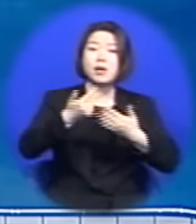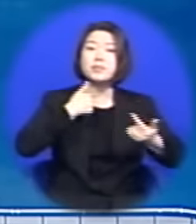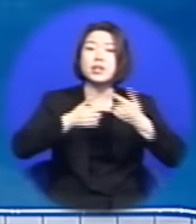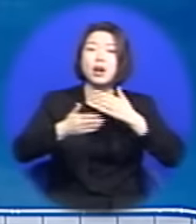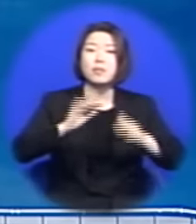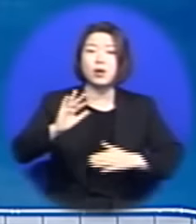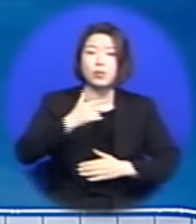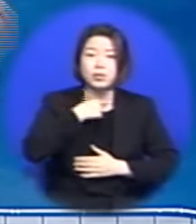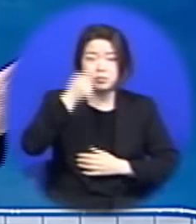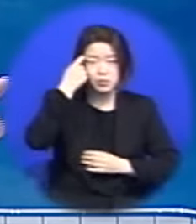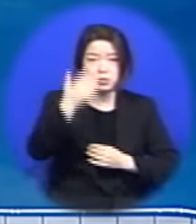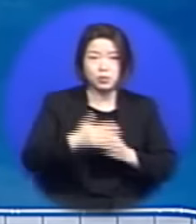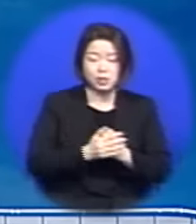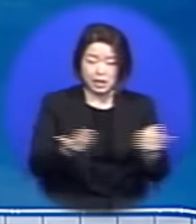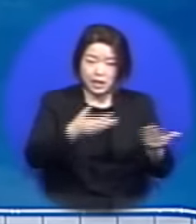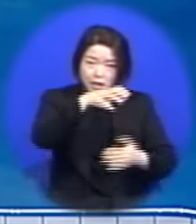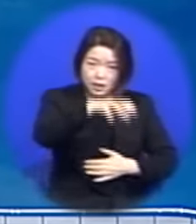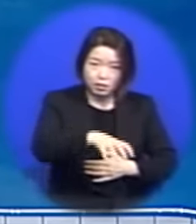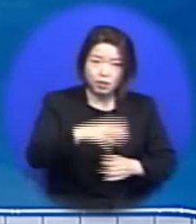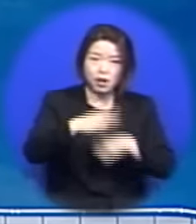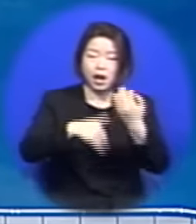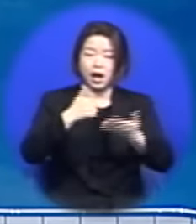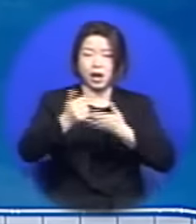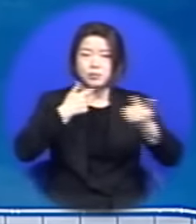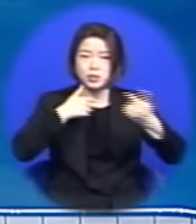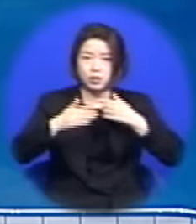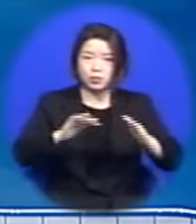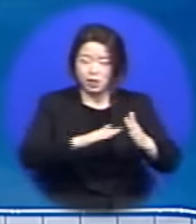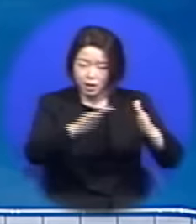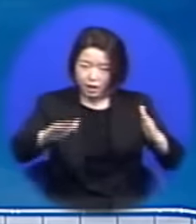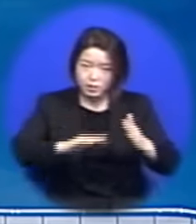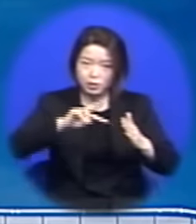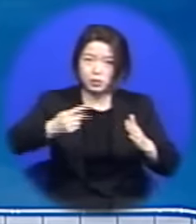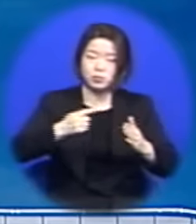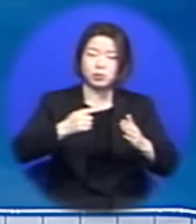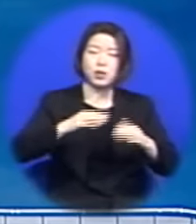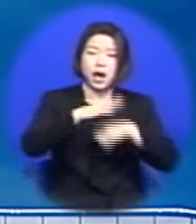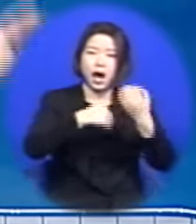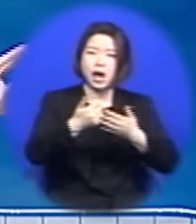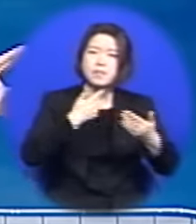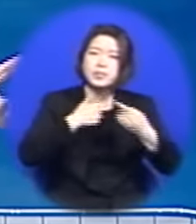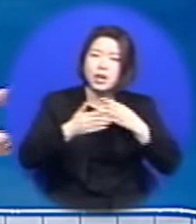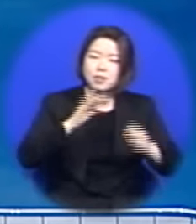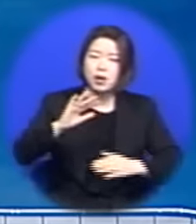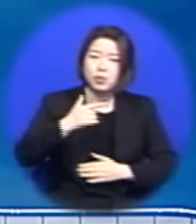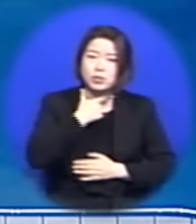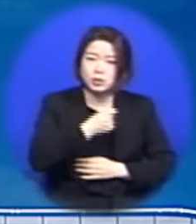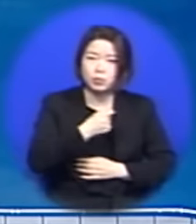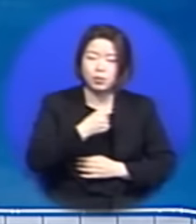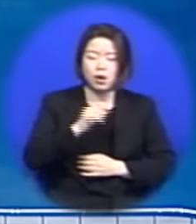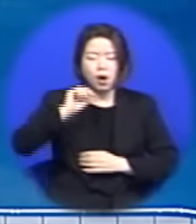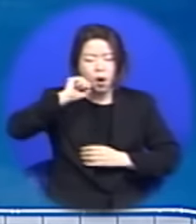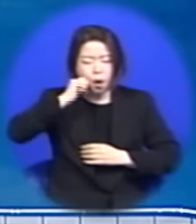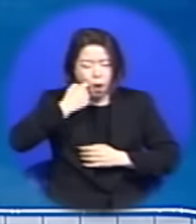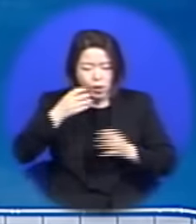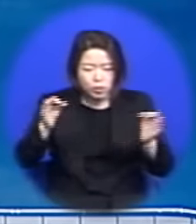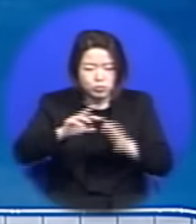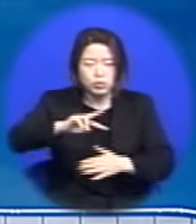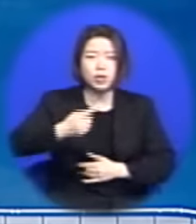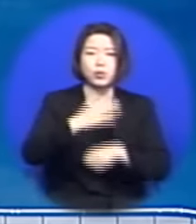싶으시지아요 일터에서도 하나님 체험하고 싶고 가정에서도 하나님을 체험하고 싶고 어려운 순간에 하나님을 체험하고